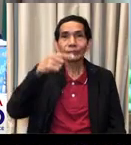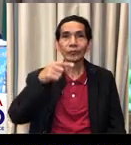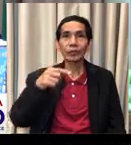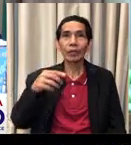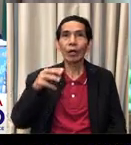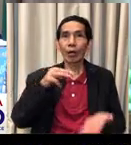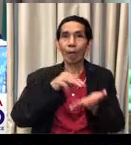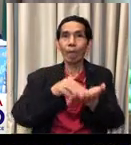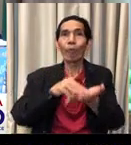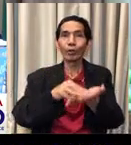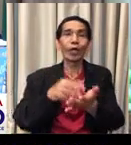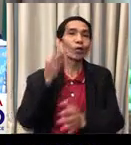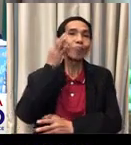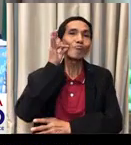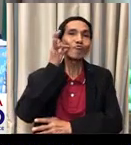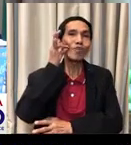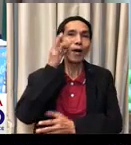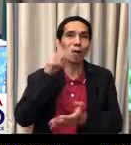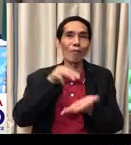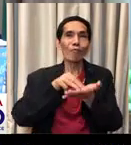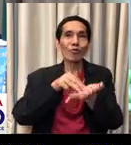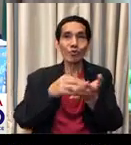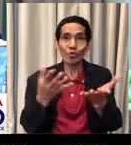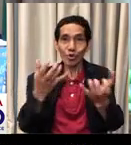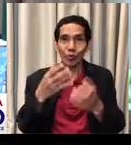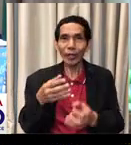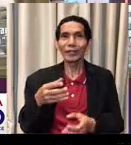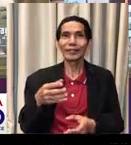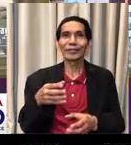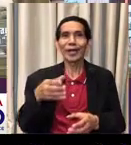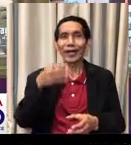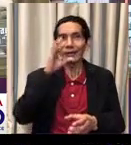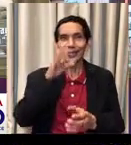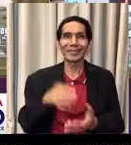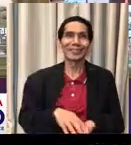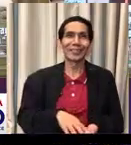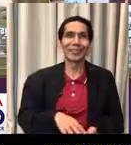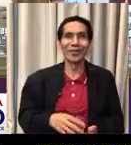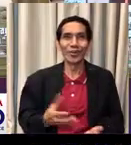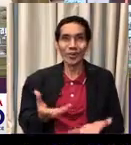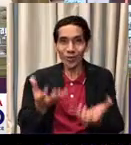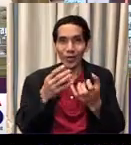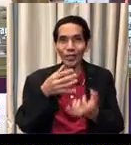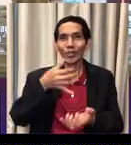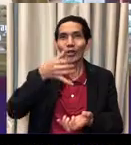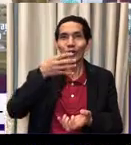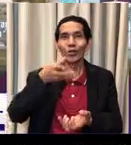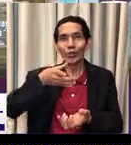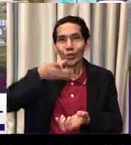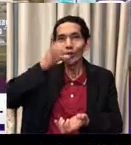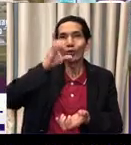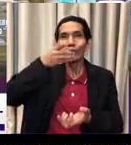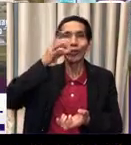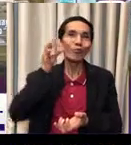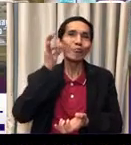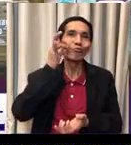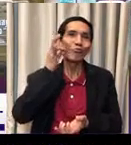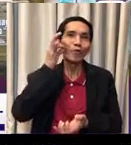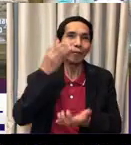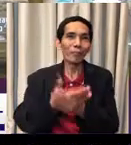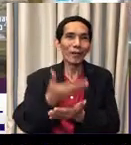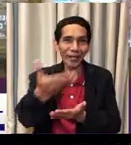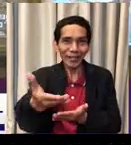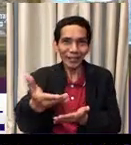model ako ng prutas. Gusto nyo? Ito, gusto nyo to? Bili kayo